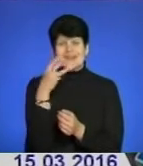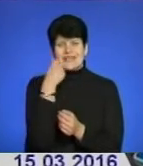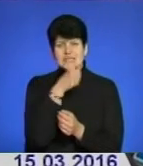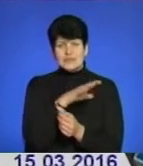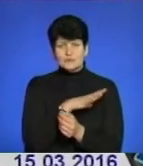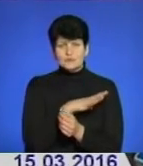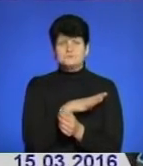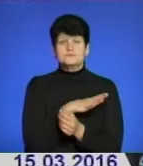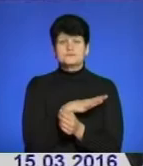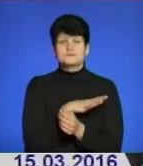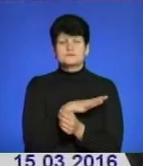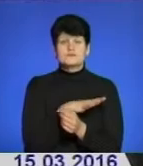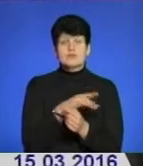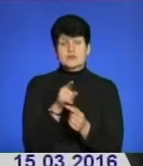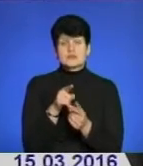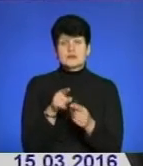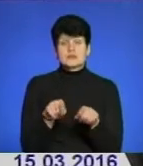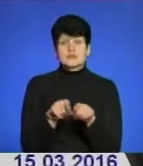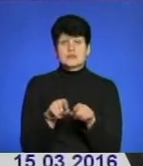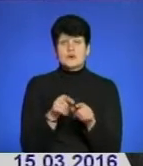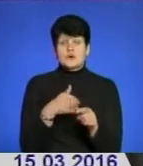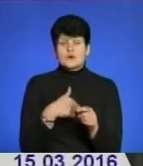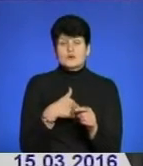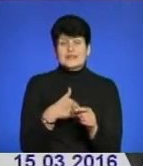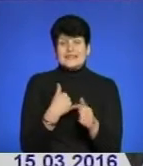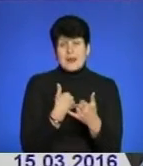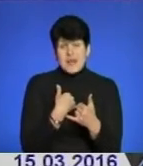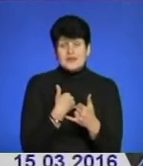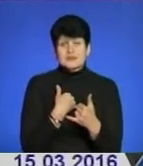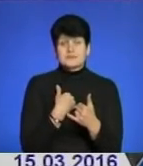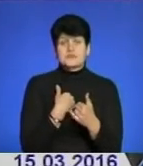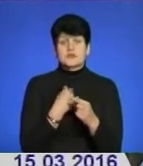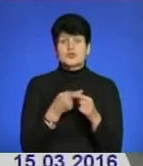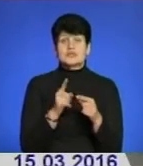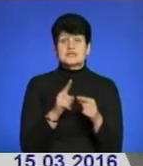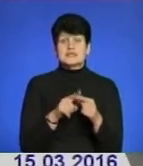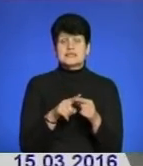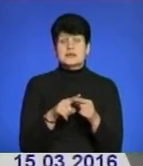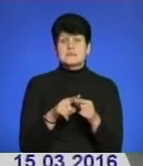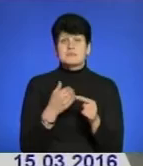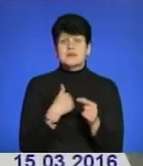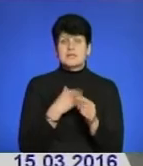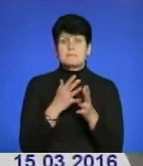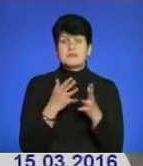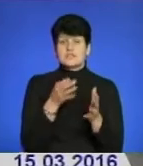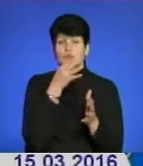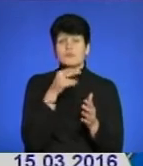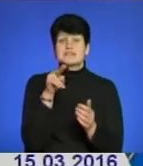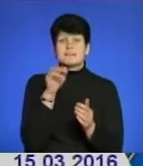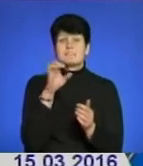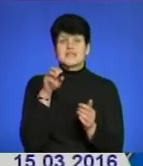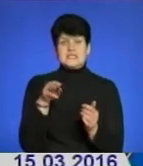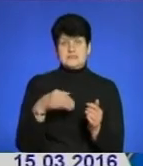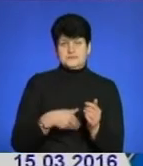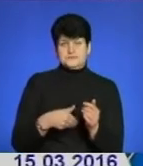ще це. Тут добровільна відмова. Тому ще це, як для мене, то все-таки мені імпонує найбільше піст. Щодо